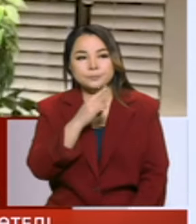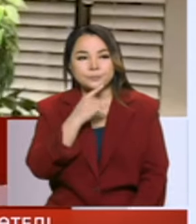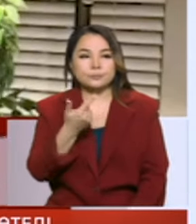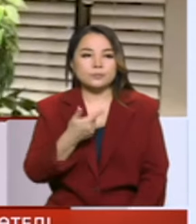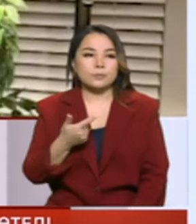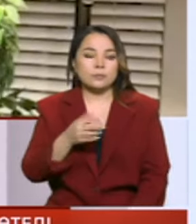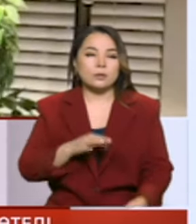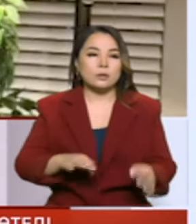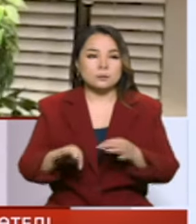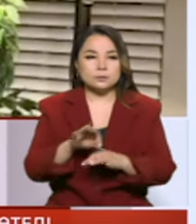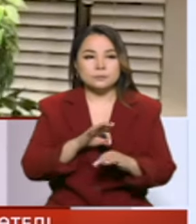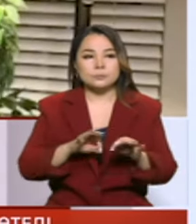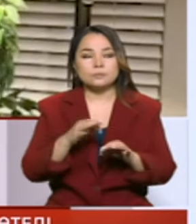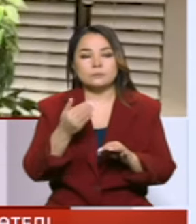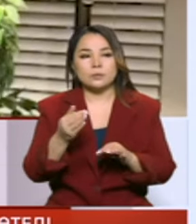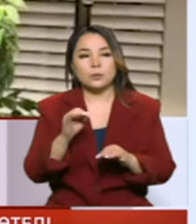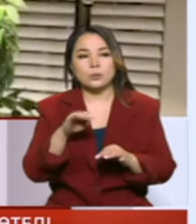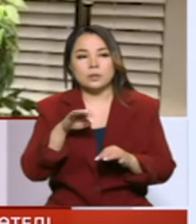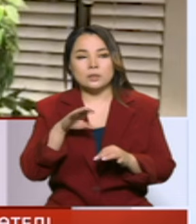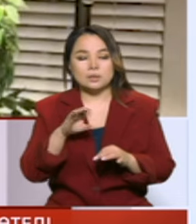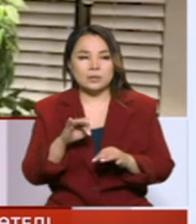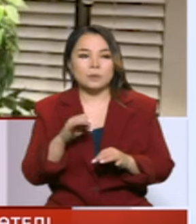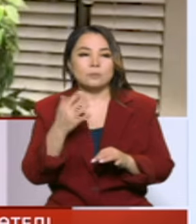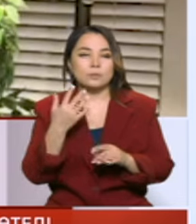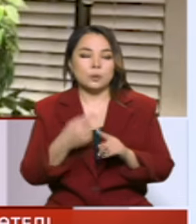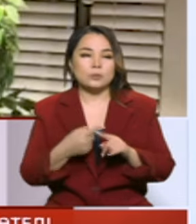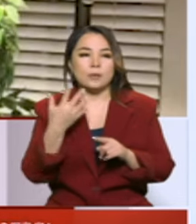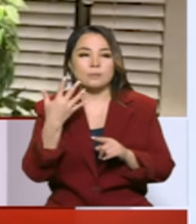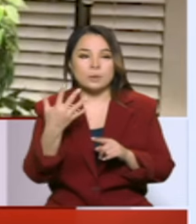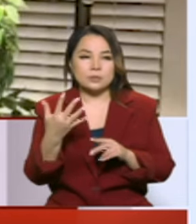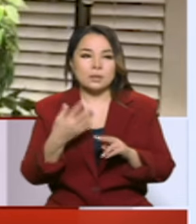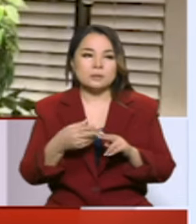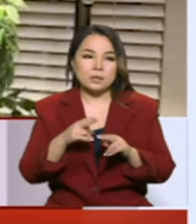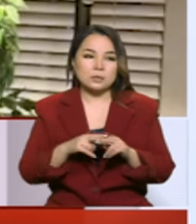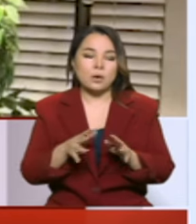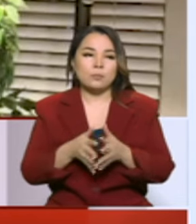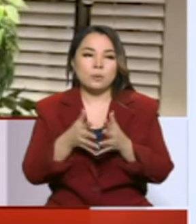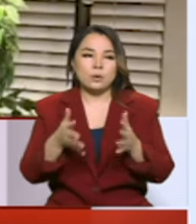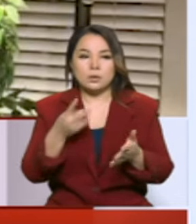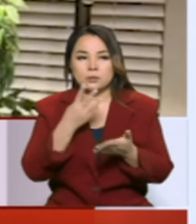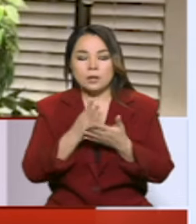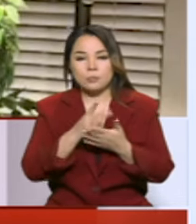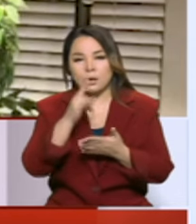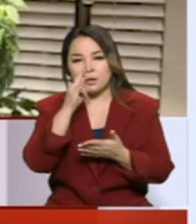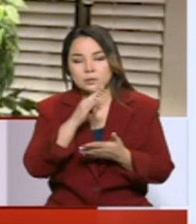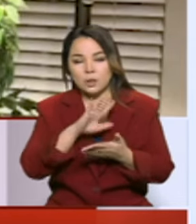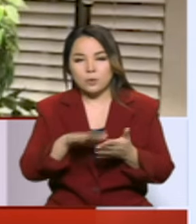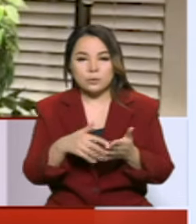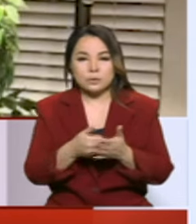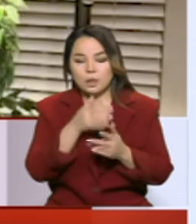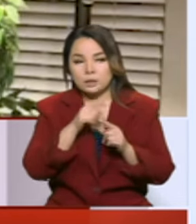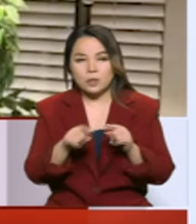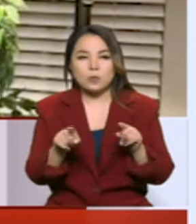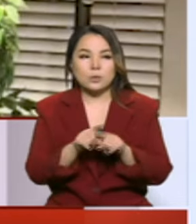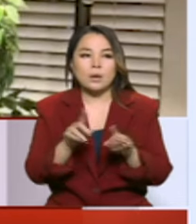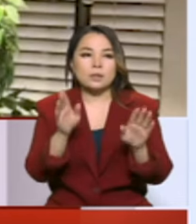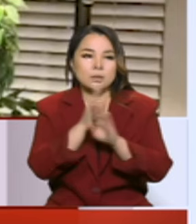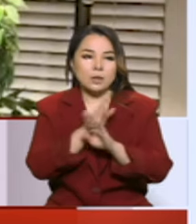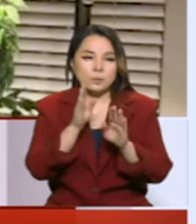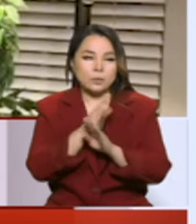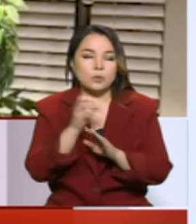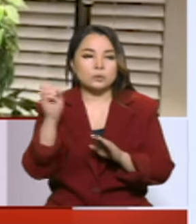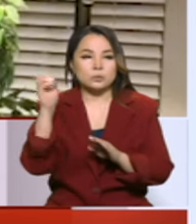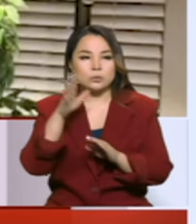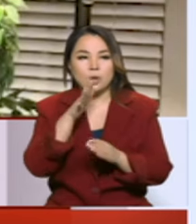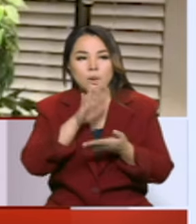Географиялық тұрғыдан алғанда Қазақстан UTC плюс 5 уақыт аумағының едәуір бөлігін алып жатыр. Қазақстан осы уақыт белдеуіне көшсе, табиғи күн